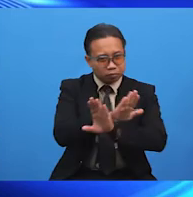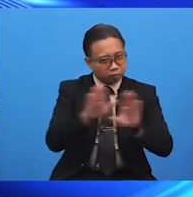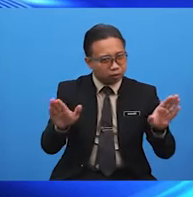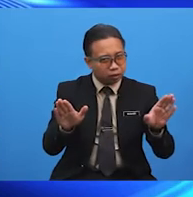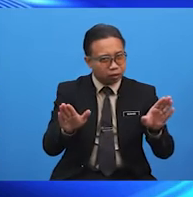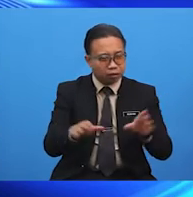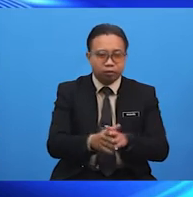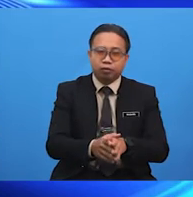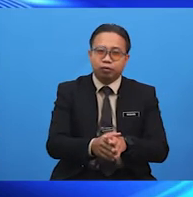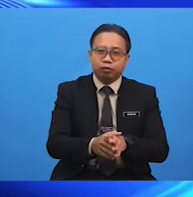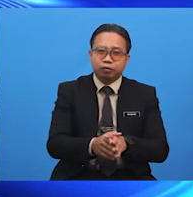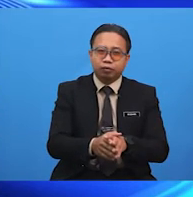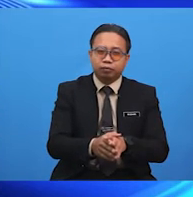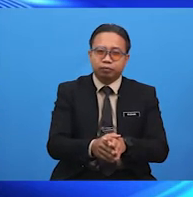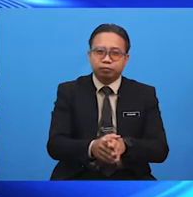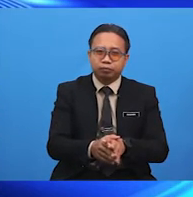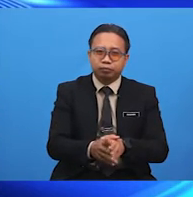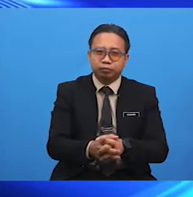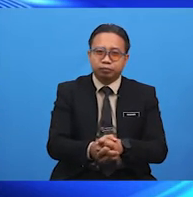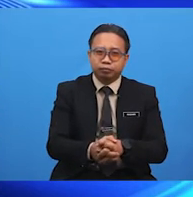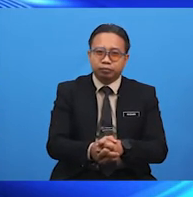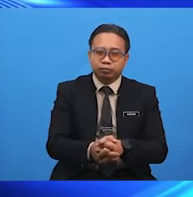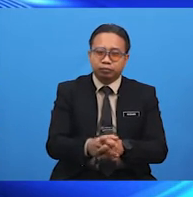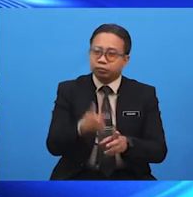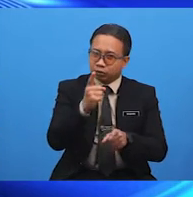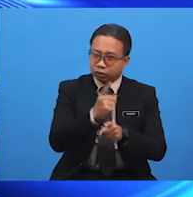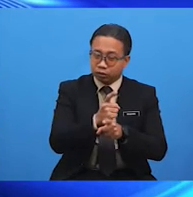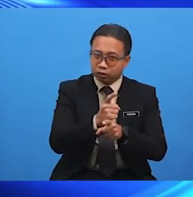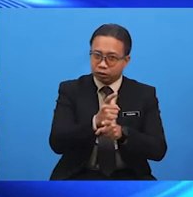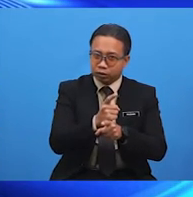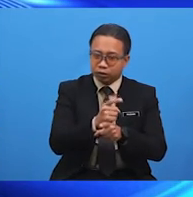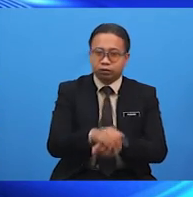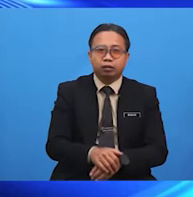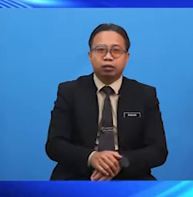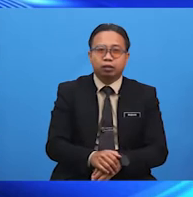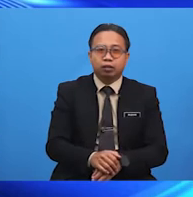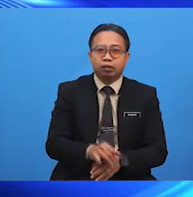sampai terhayal dengan lagu ilusi Cikgu Wan tadi. Sebenarnya sebutannya ialah